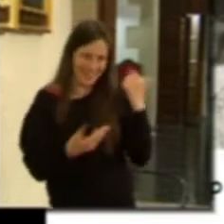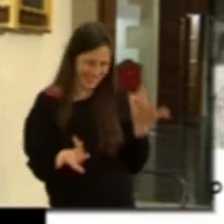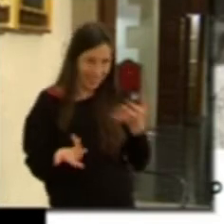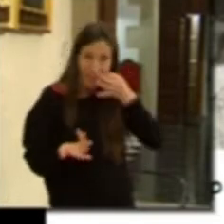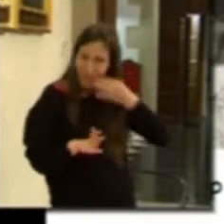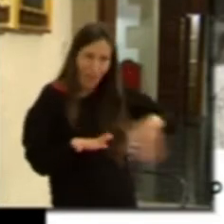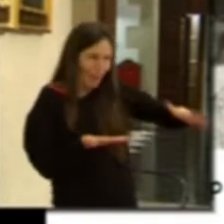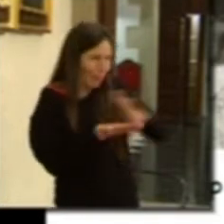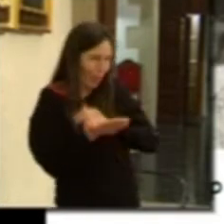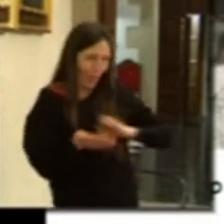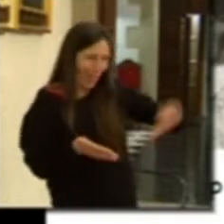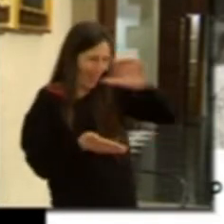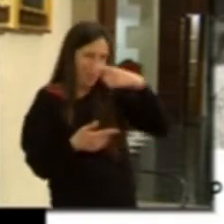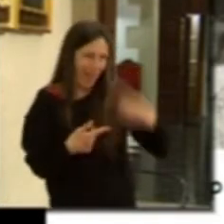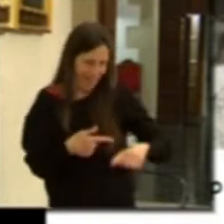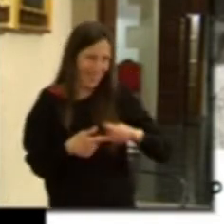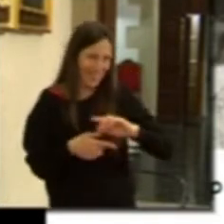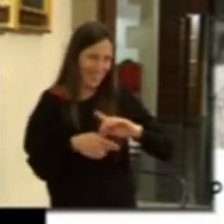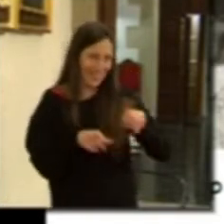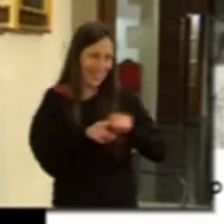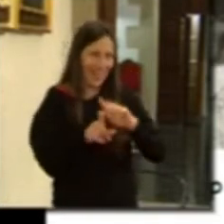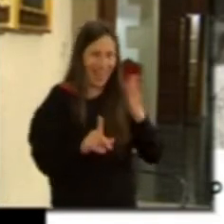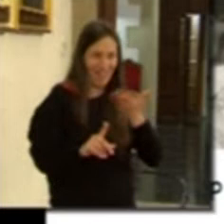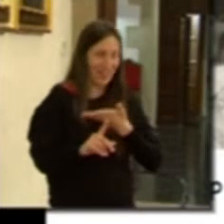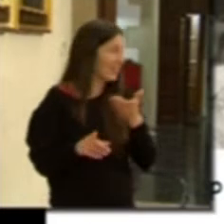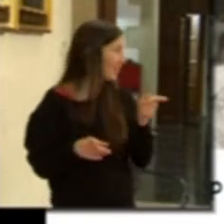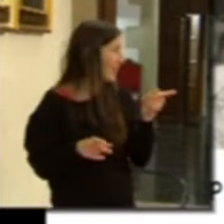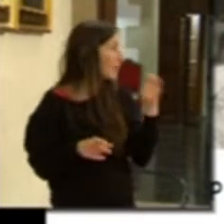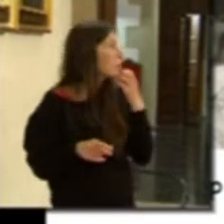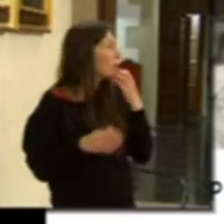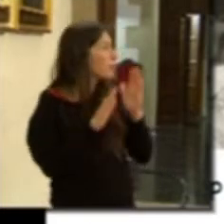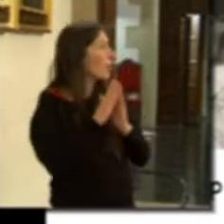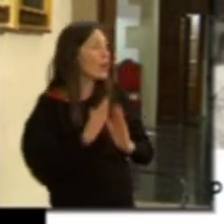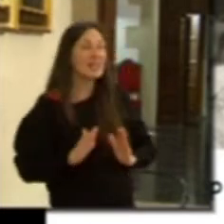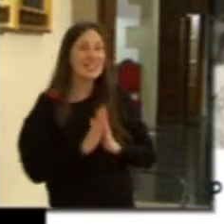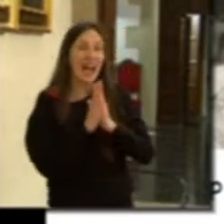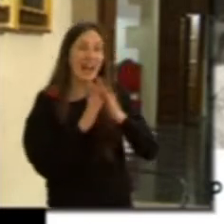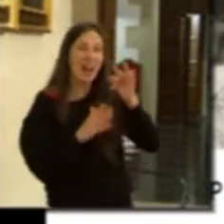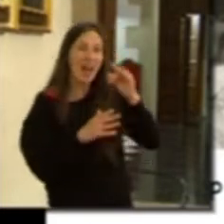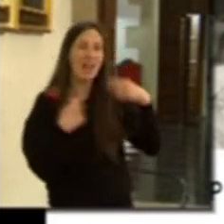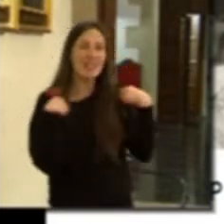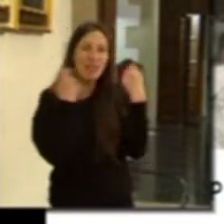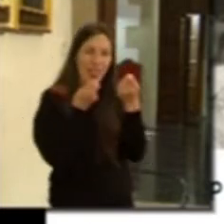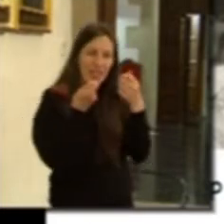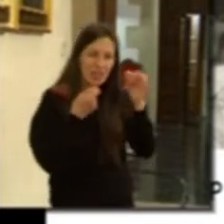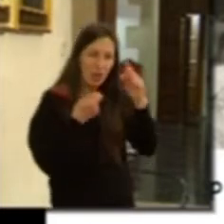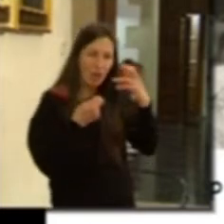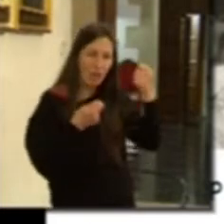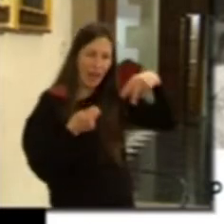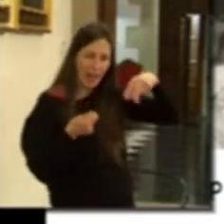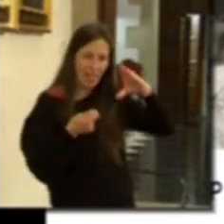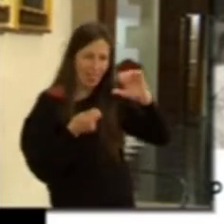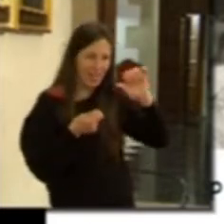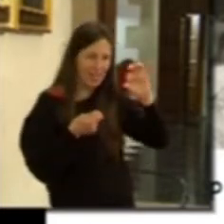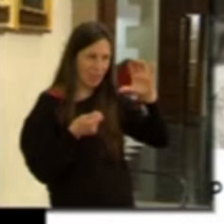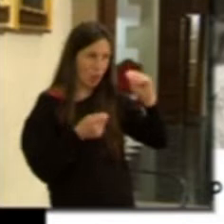perquè estem parlant de pandèmies globals. Això és San Francisco, l'any 1918, i tota aquesta colla de gent estan fent